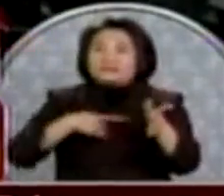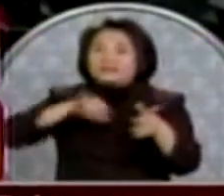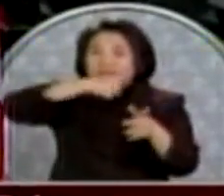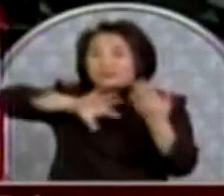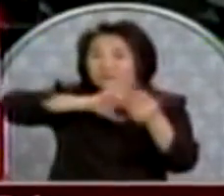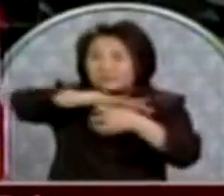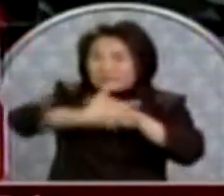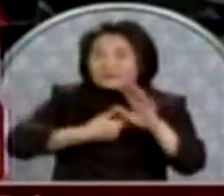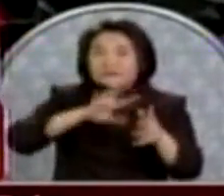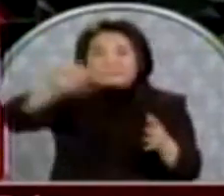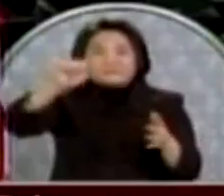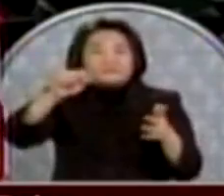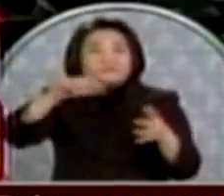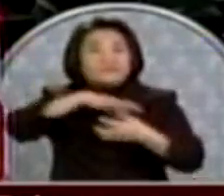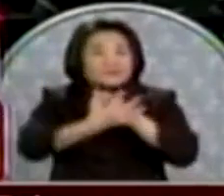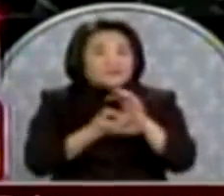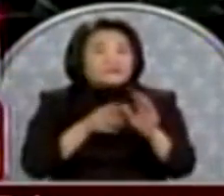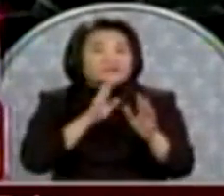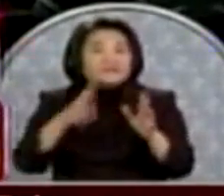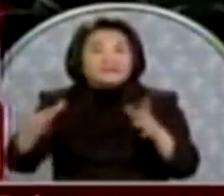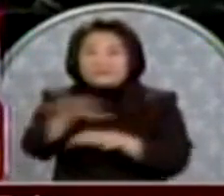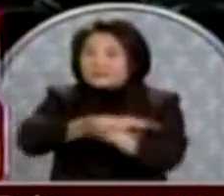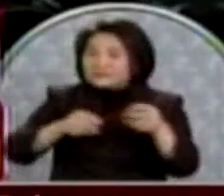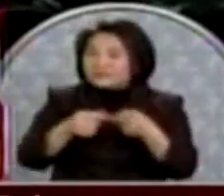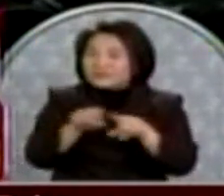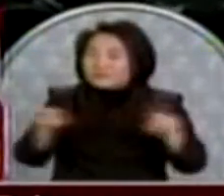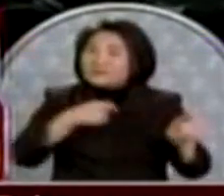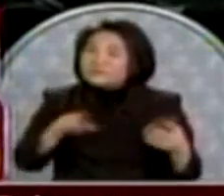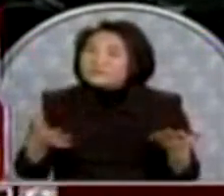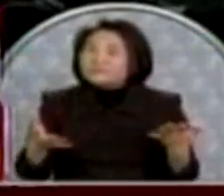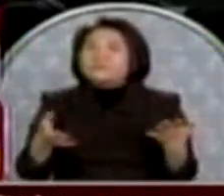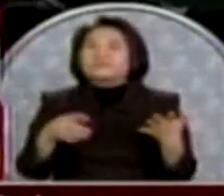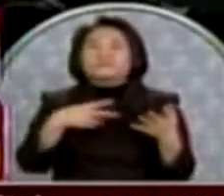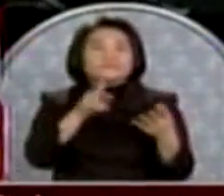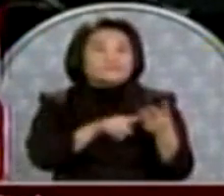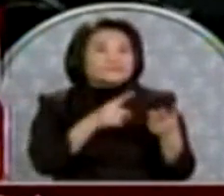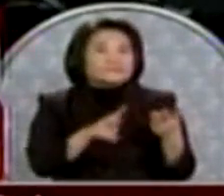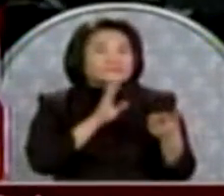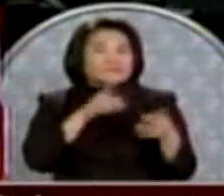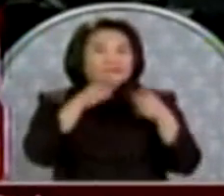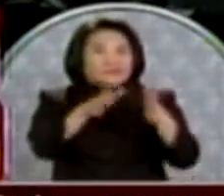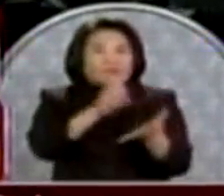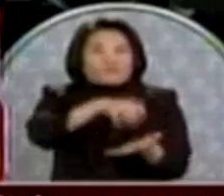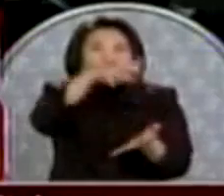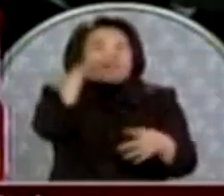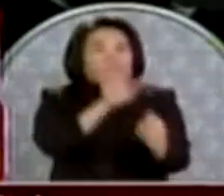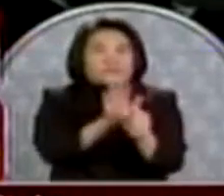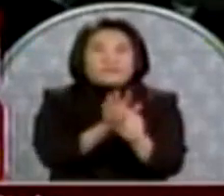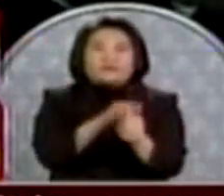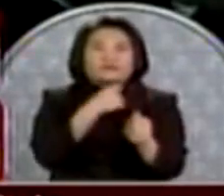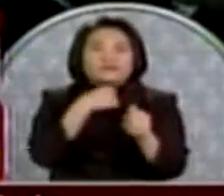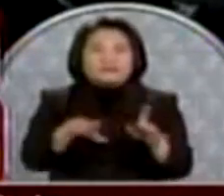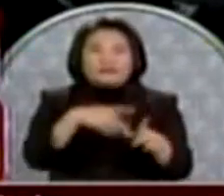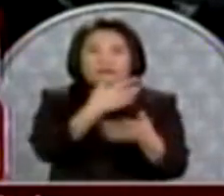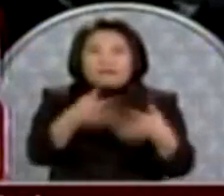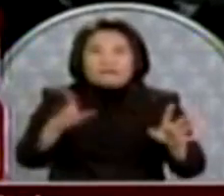National Happiness， 然后呢创造立地台湾的新产业。最后想要请教马先生，福岛灾变之后呢，梦魇